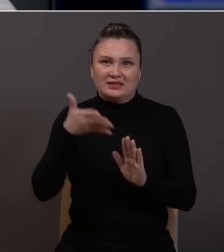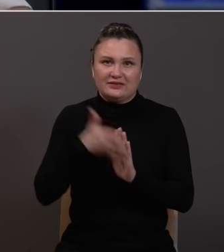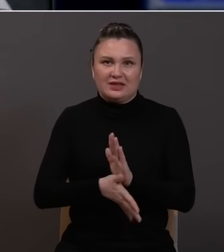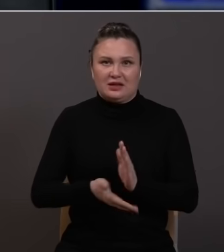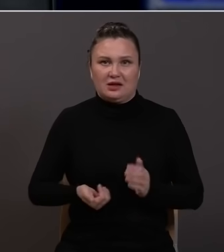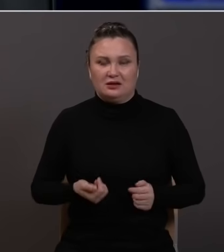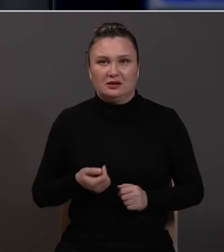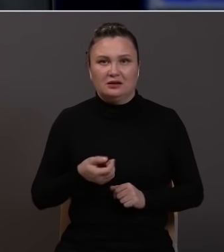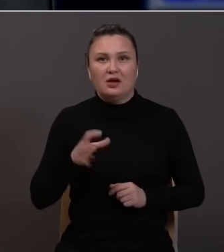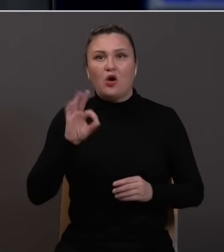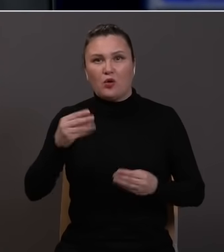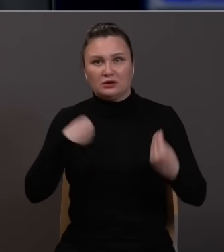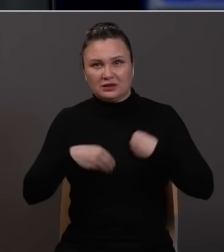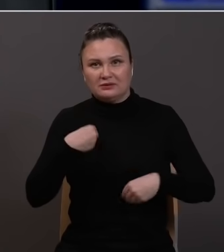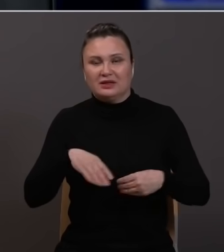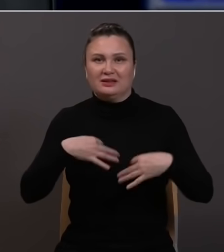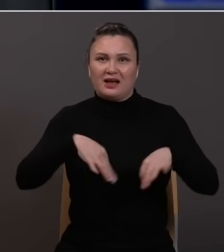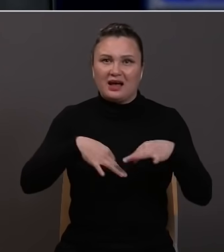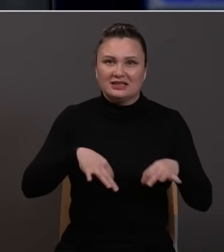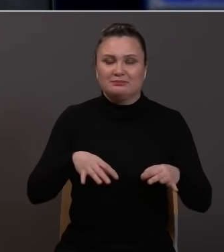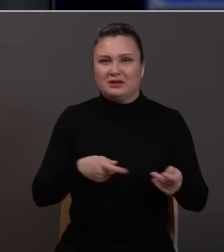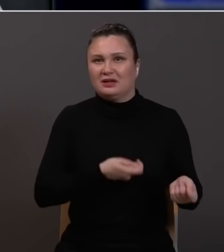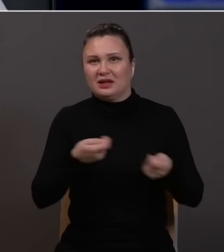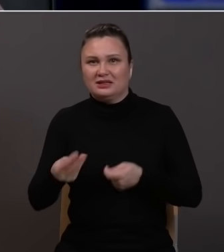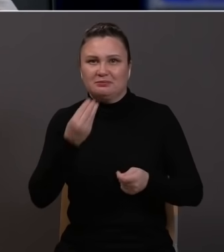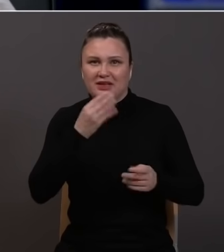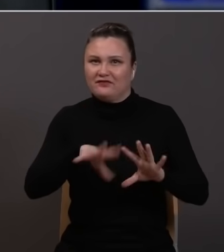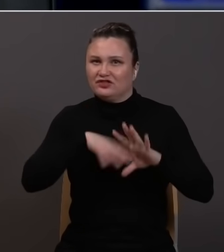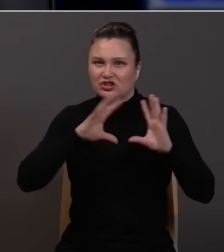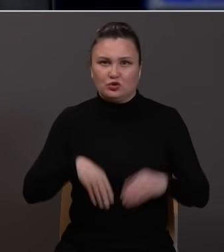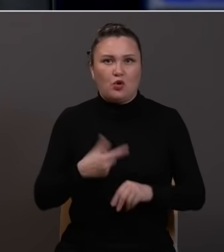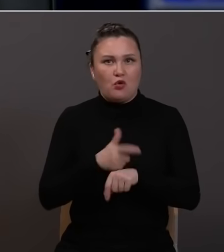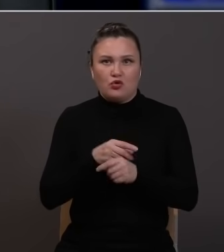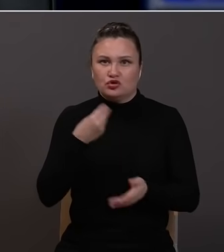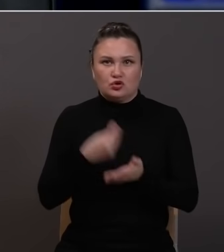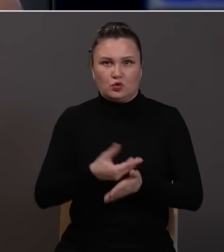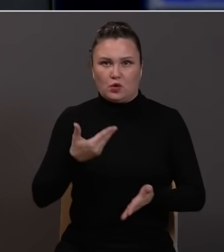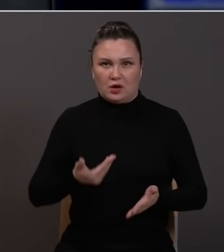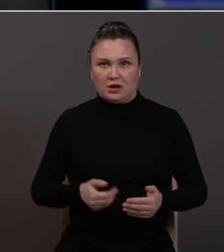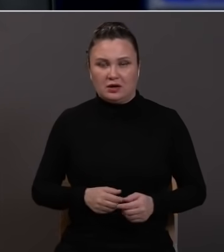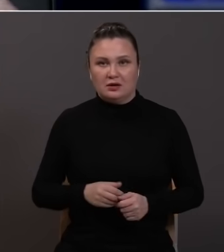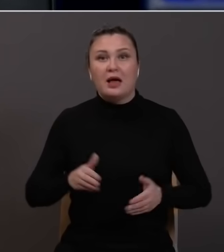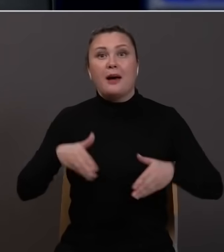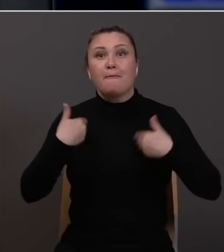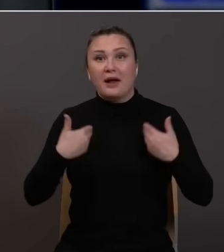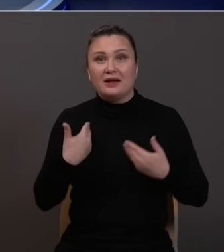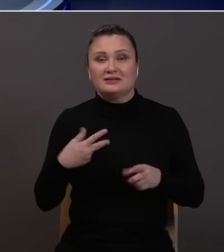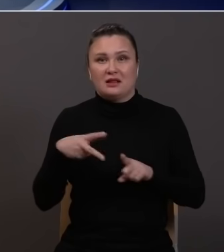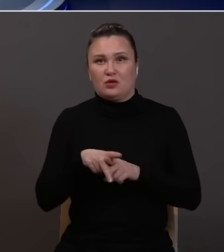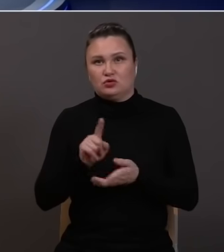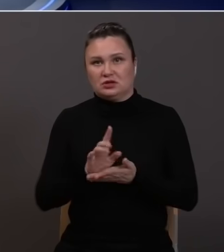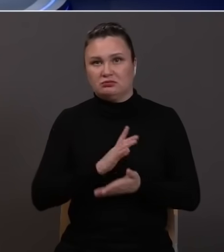затратно. От экипировки, транспорта, логистики, питания, ну все, это очень все дорого. Поэтому полезная нагрузка должна. Вы